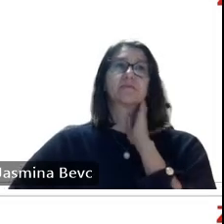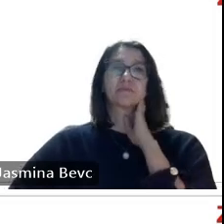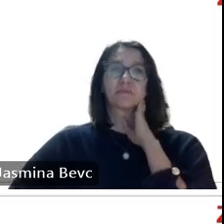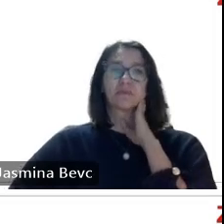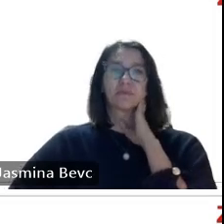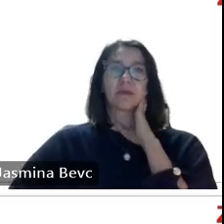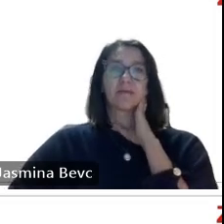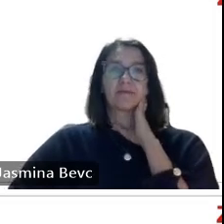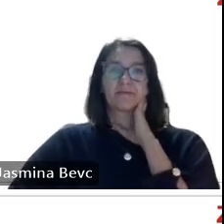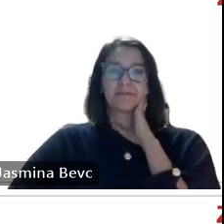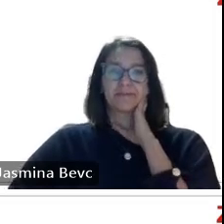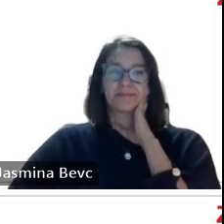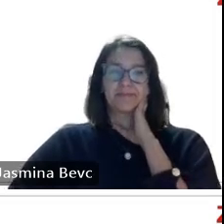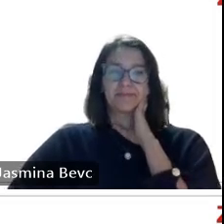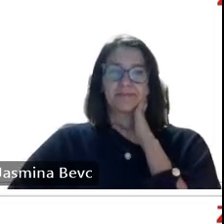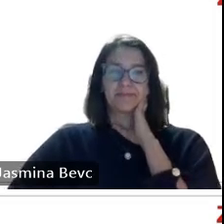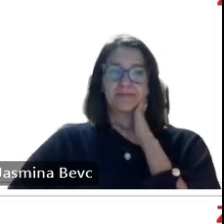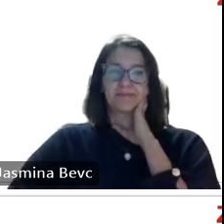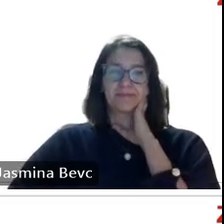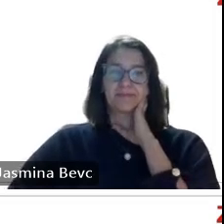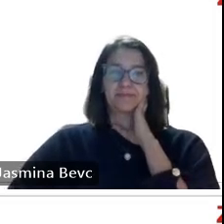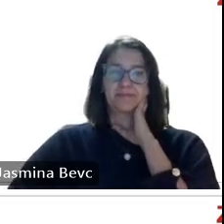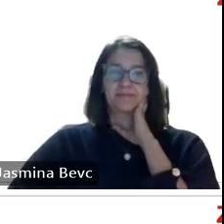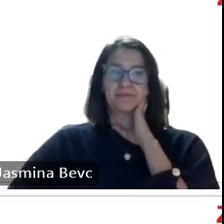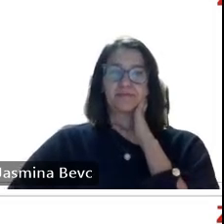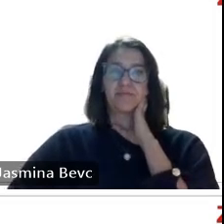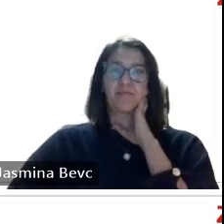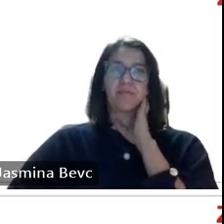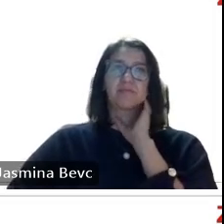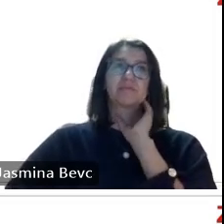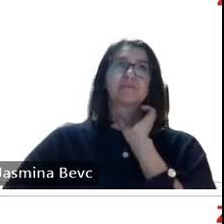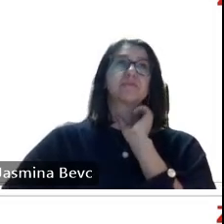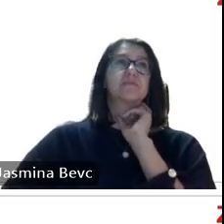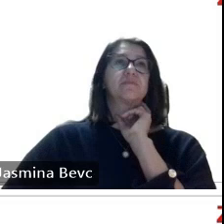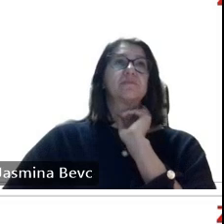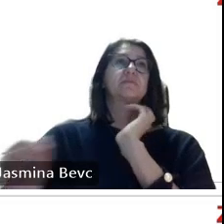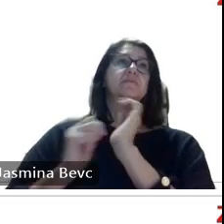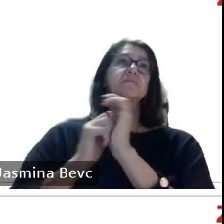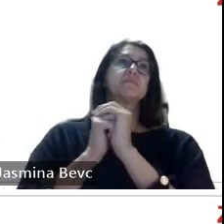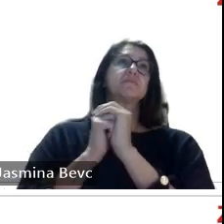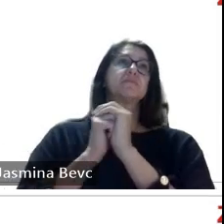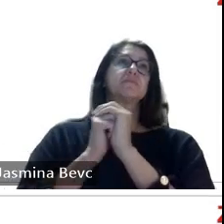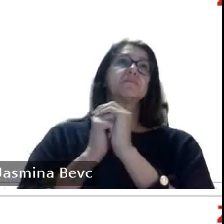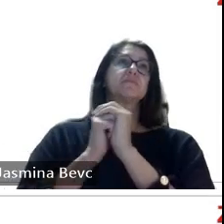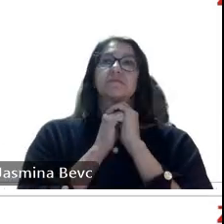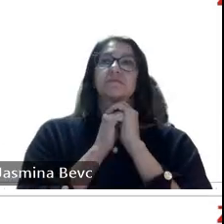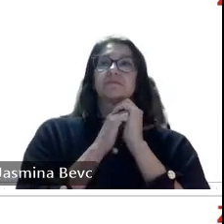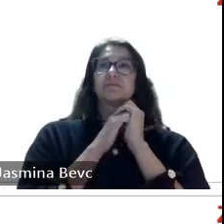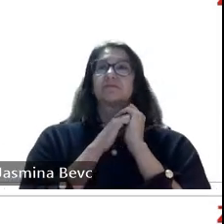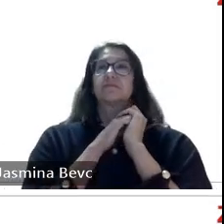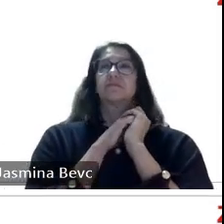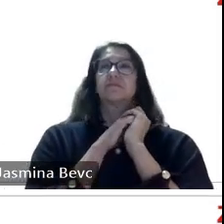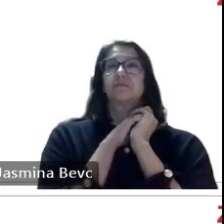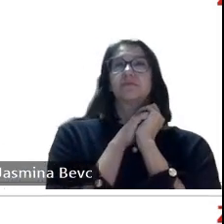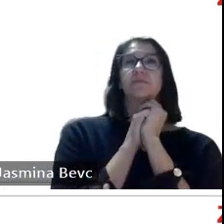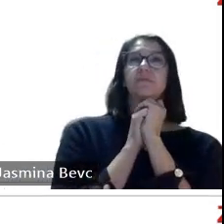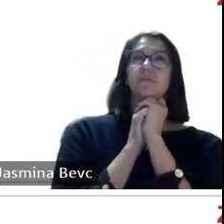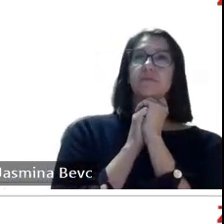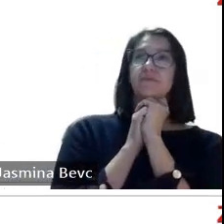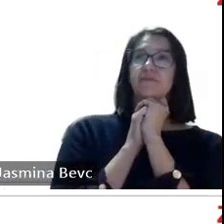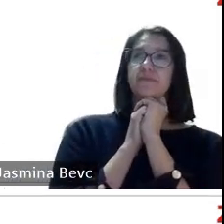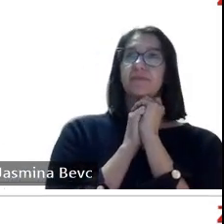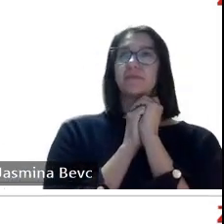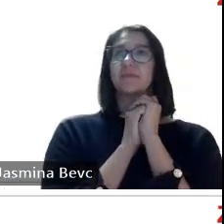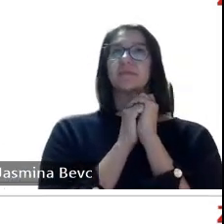Vsi, ki ste danes z nami, ste prvi korak, to je prijavo oziroma registracijo v skupinski nakup, že